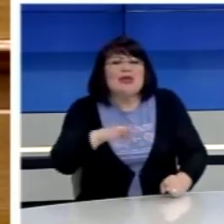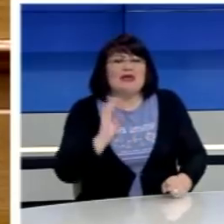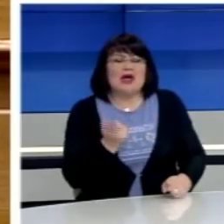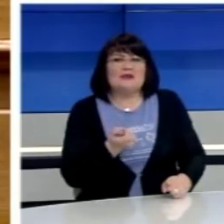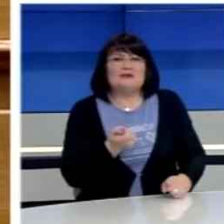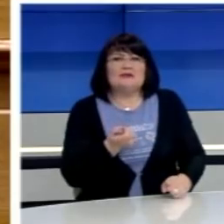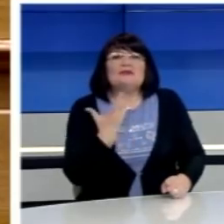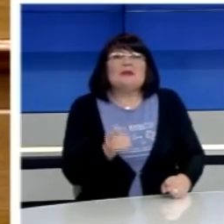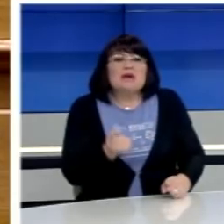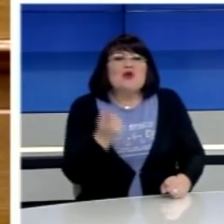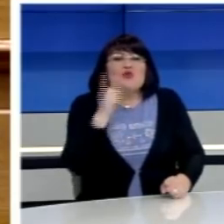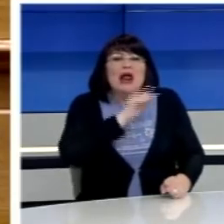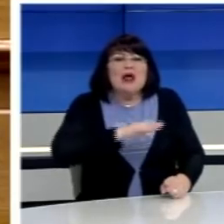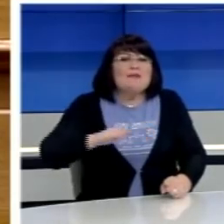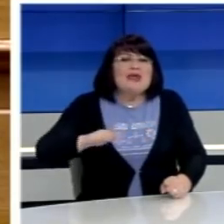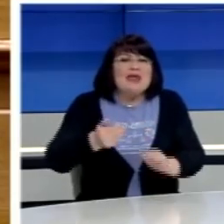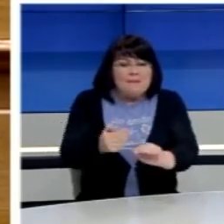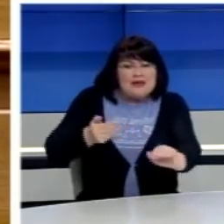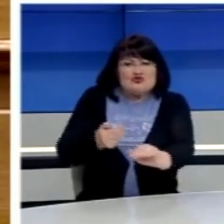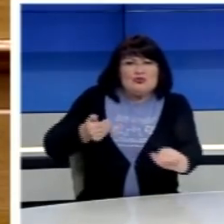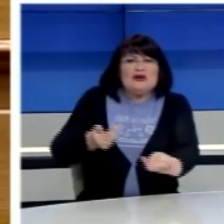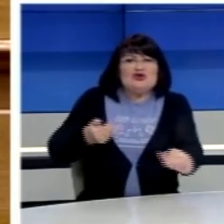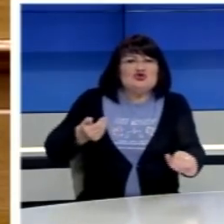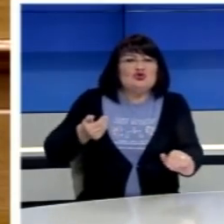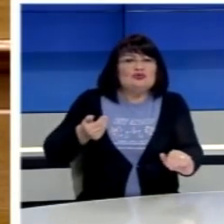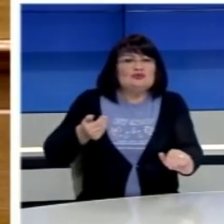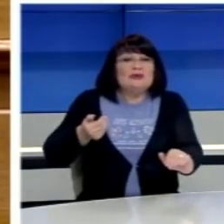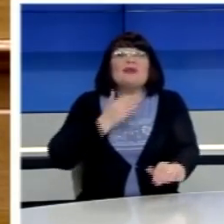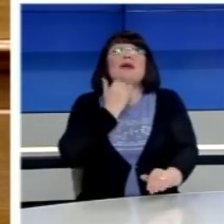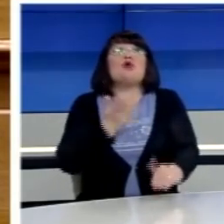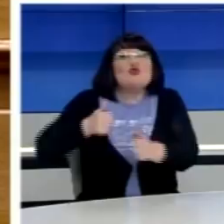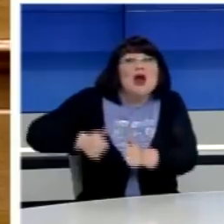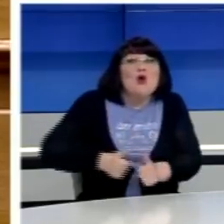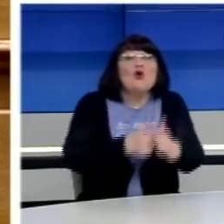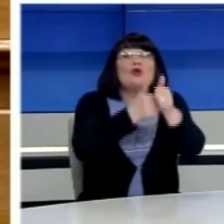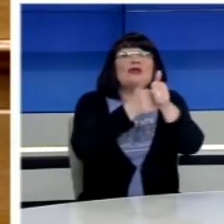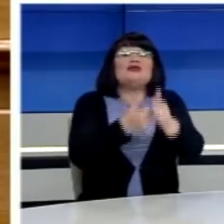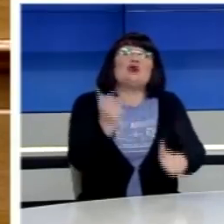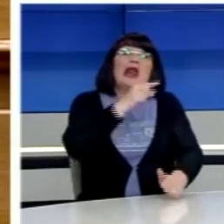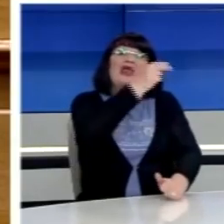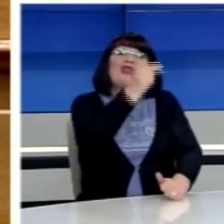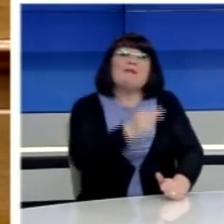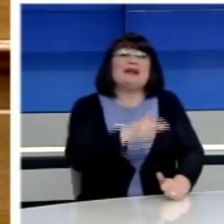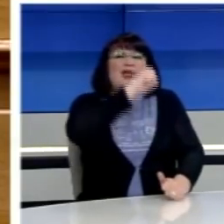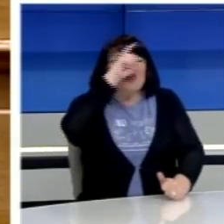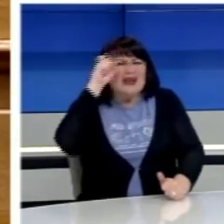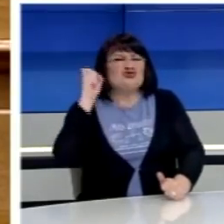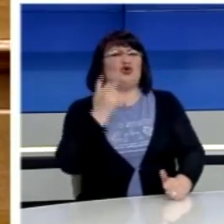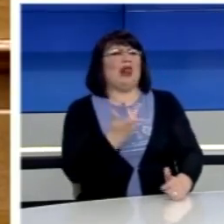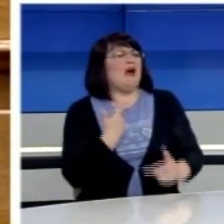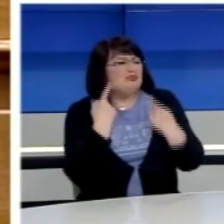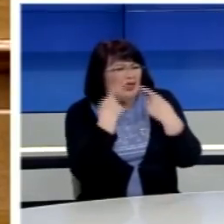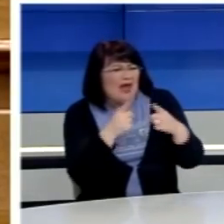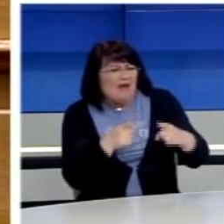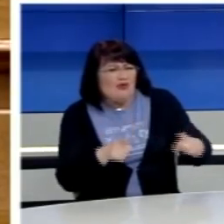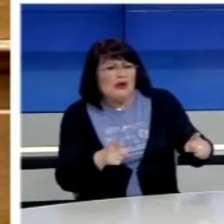Θα υπάρχουν άλλα παιδιά που μένουν πίσω, που δεν μπορούν να ακολουθήσουν αυτούς τους ρυθμούς. Και έτσι κυριολεκτικά